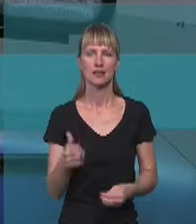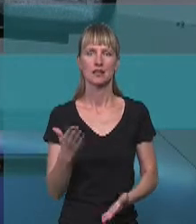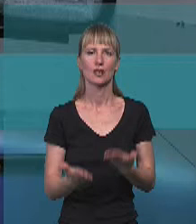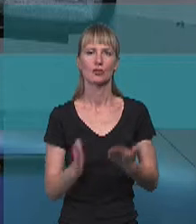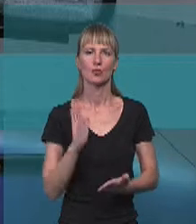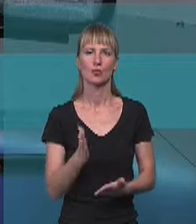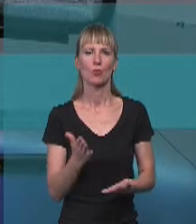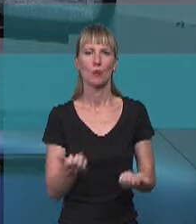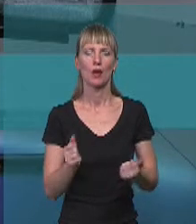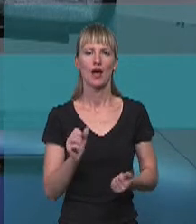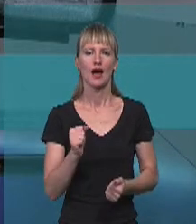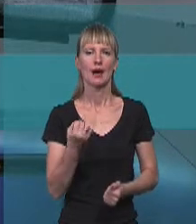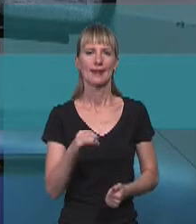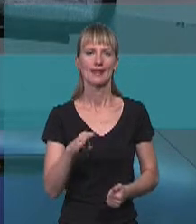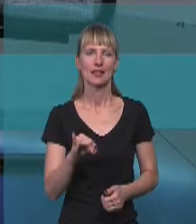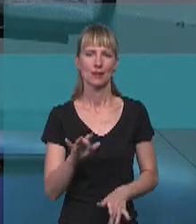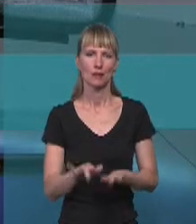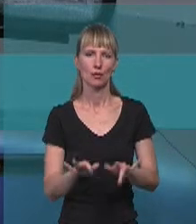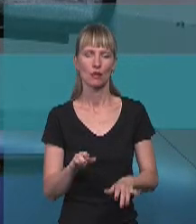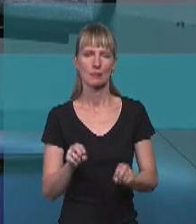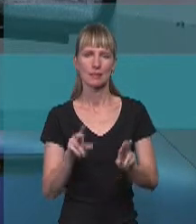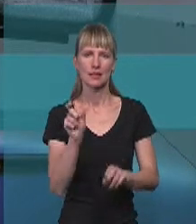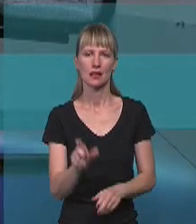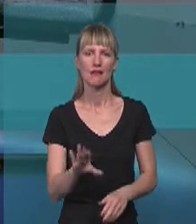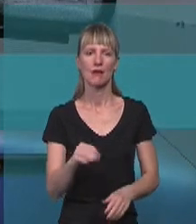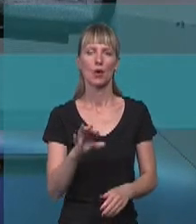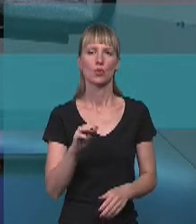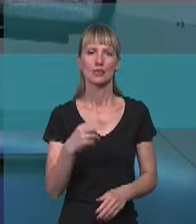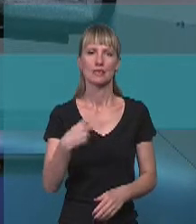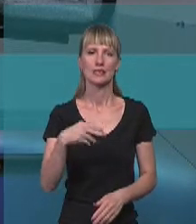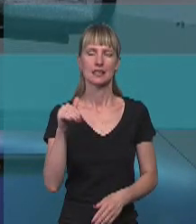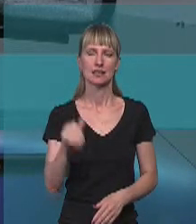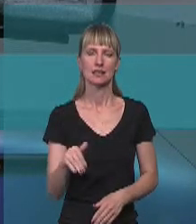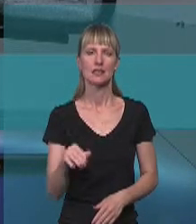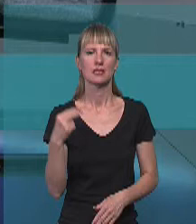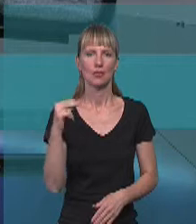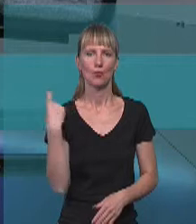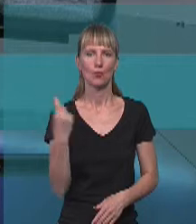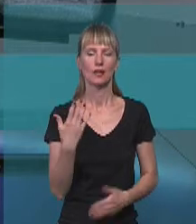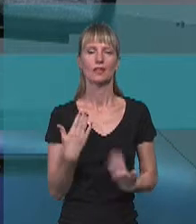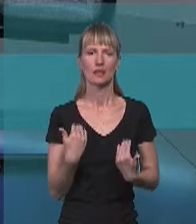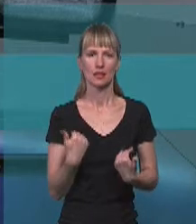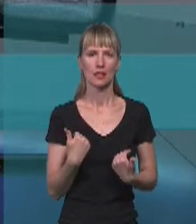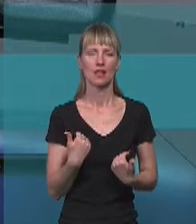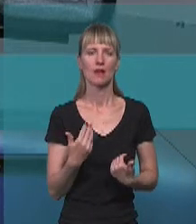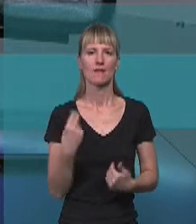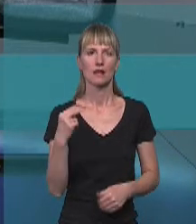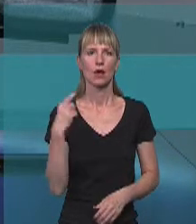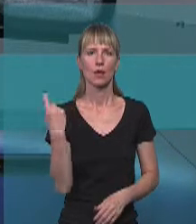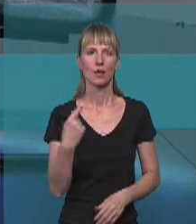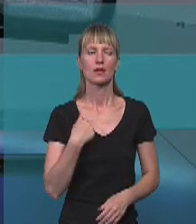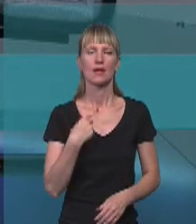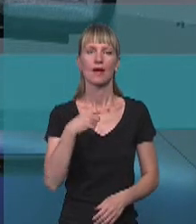ми будемо брати IT-спеціаліста, це від 20 тисяч. Навіть у Запорізькій області? В нашій Запорізькій області. Але ж